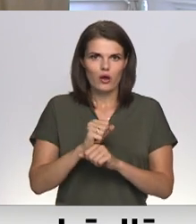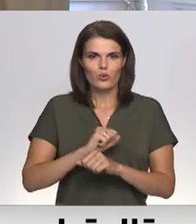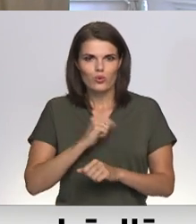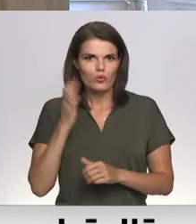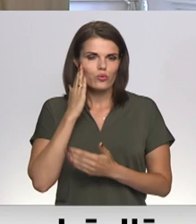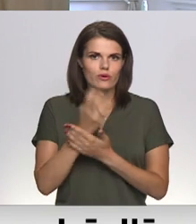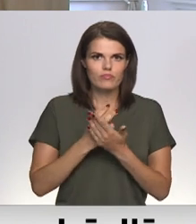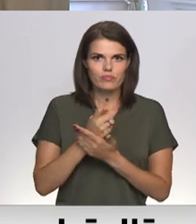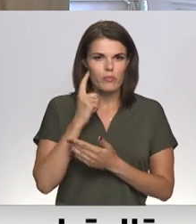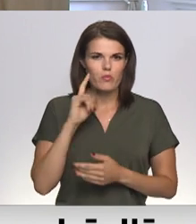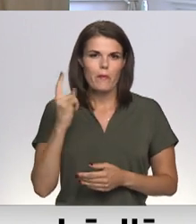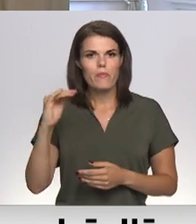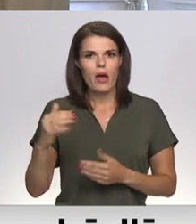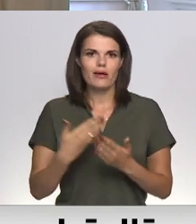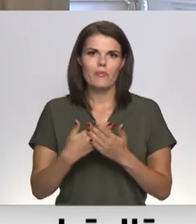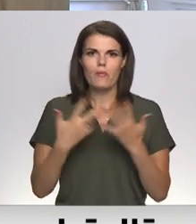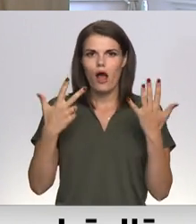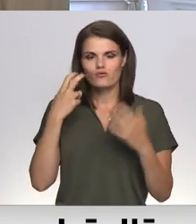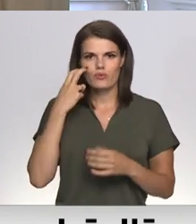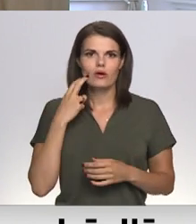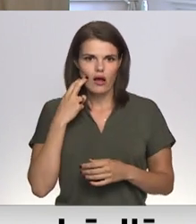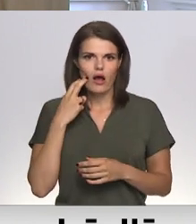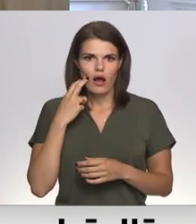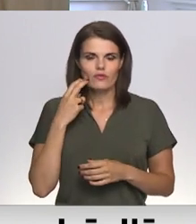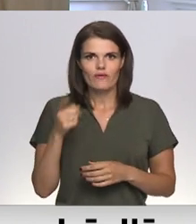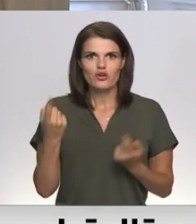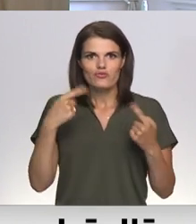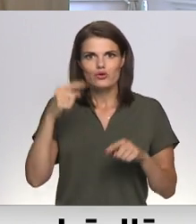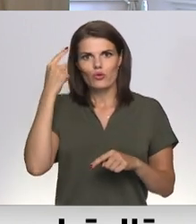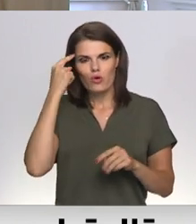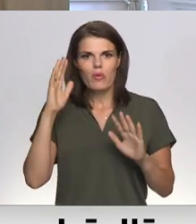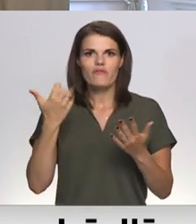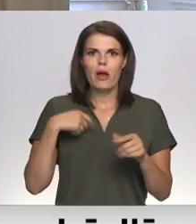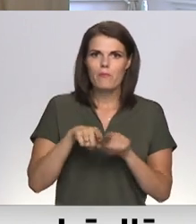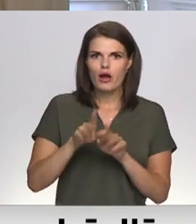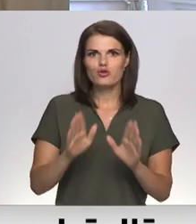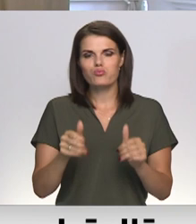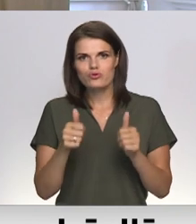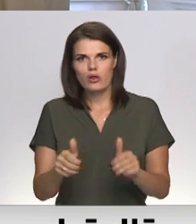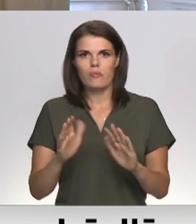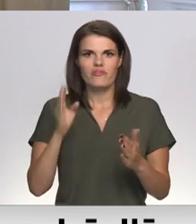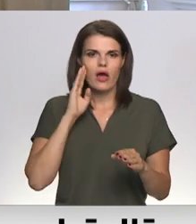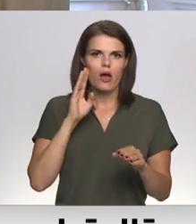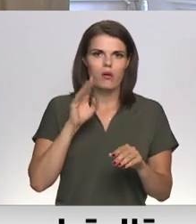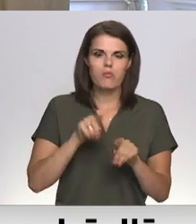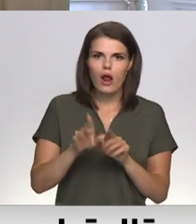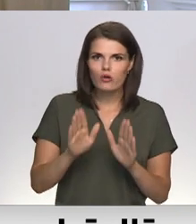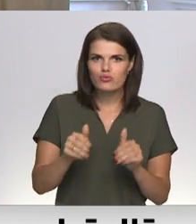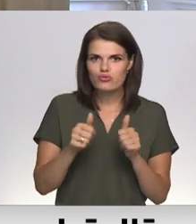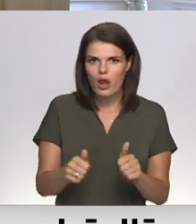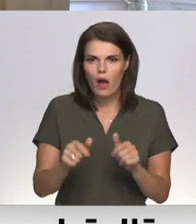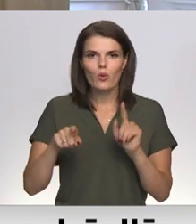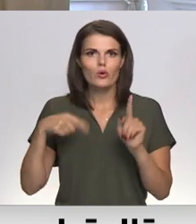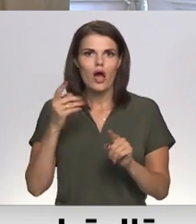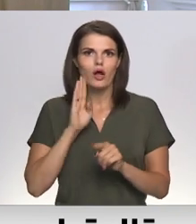ka tas ir bērns, kuram varbūt ir 8 gadi, un tas ir, kas ir viņam prātā visu laiku, vai viņa māsa izdzīvo šonakt, vai viņa brālis izdzīvo šonakt, un ka viņa nākošajā